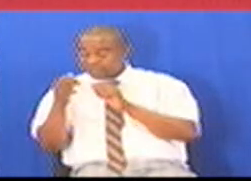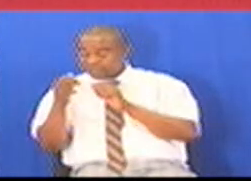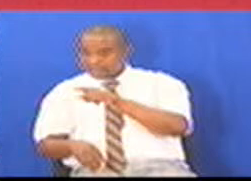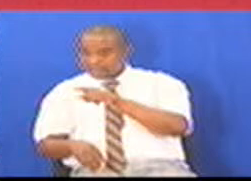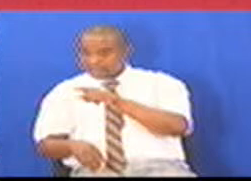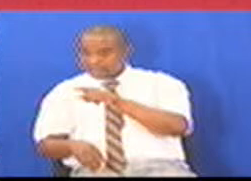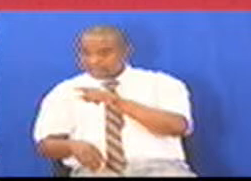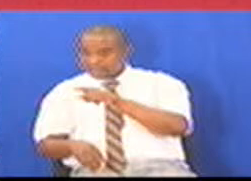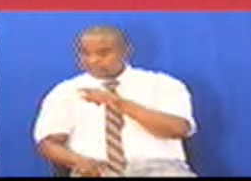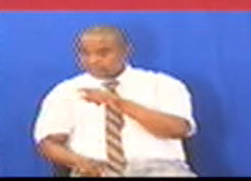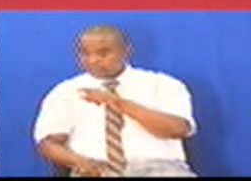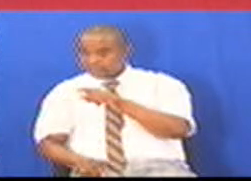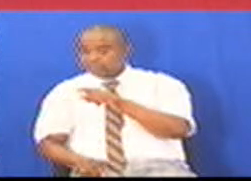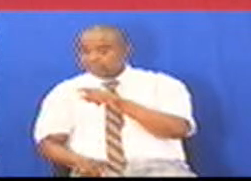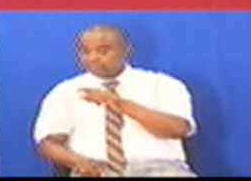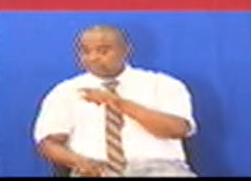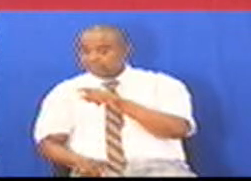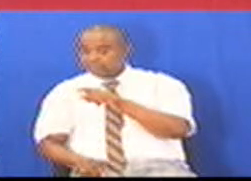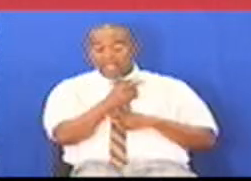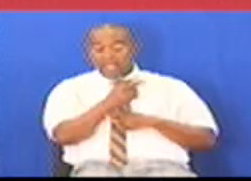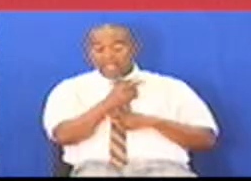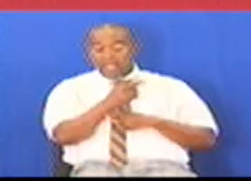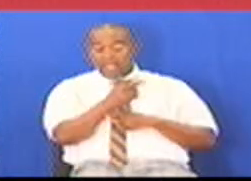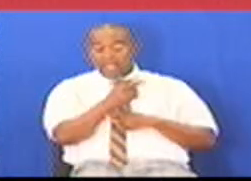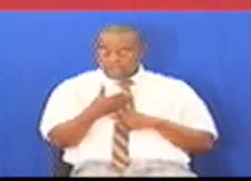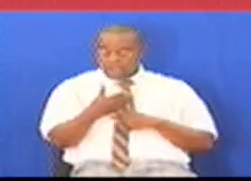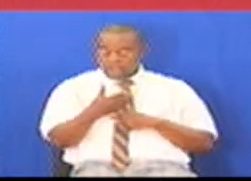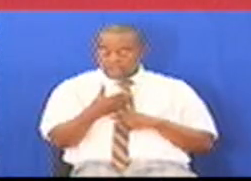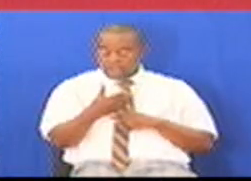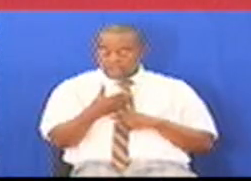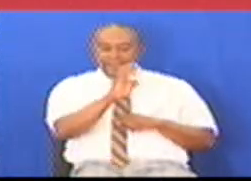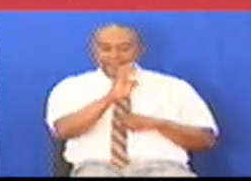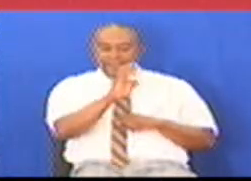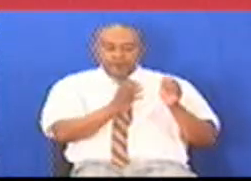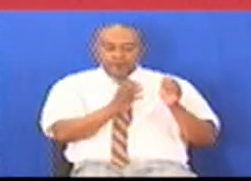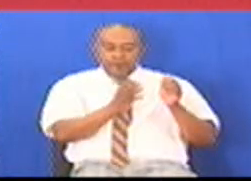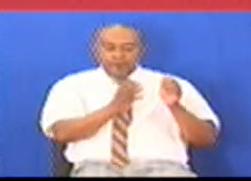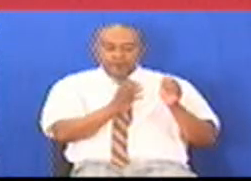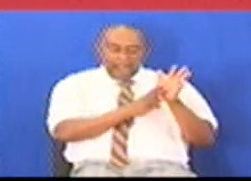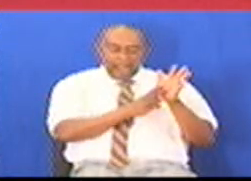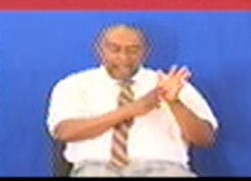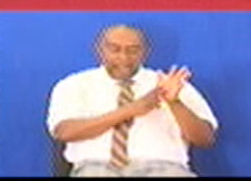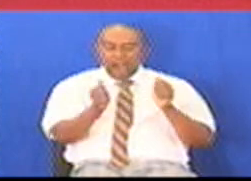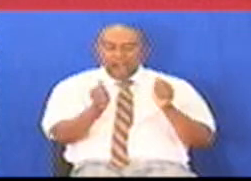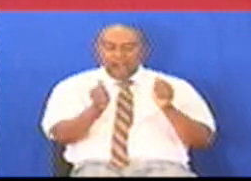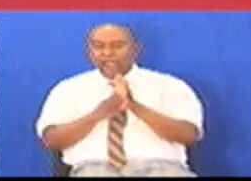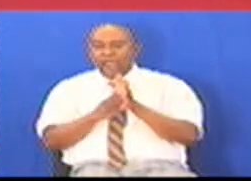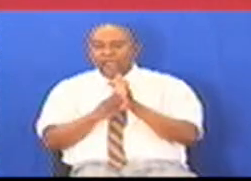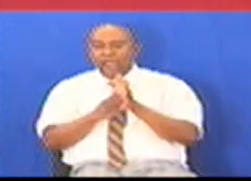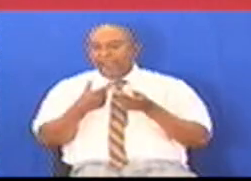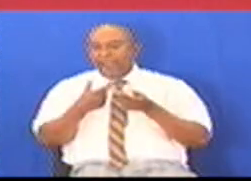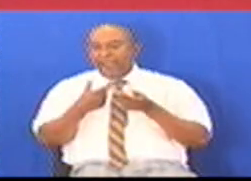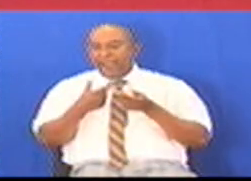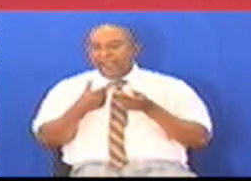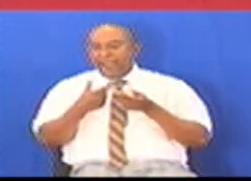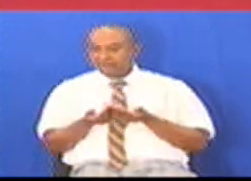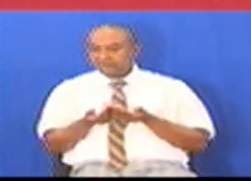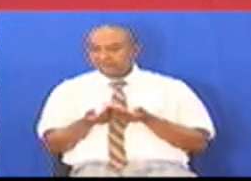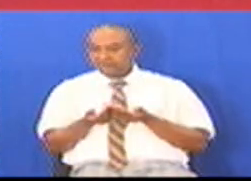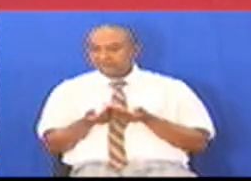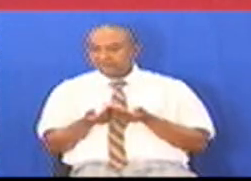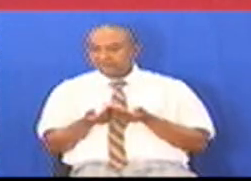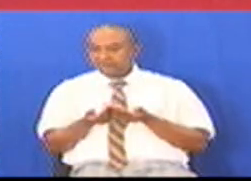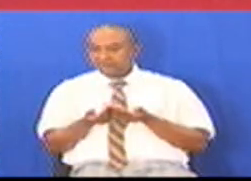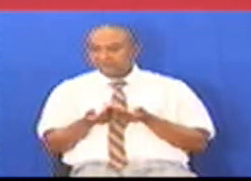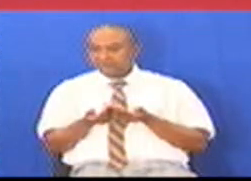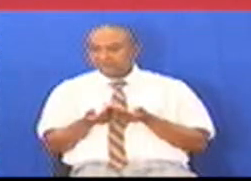2017. Miaka miwili iliyofuata, yani 2018 na 2019, ukuaji wa uchumi ulirejea kwa wastani wa kawaida